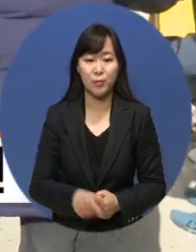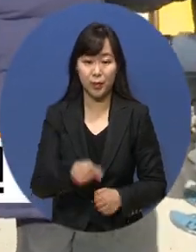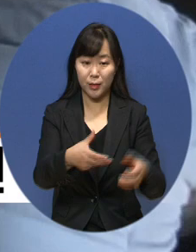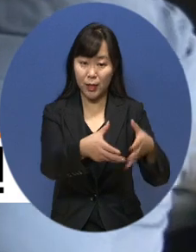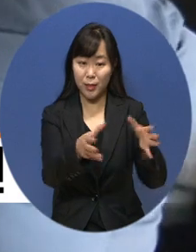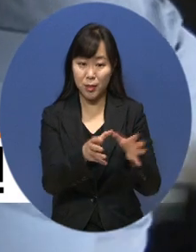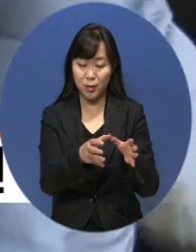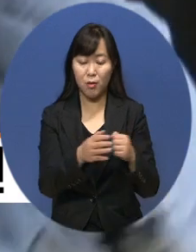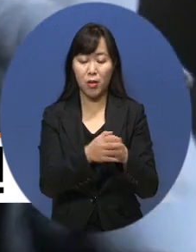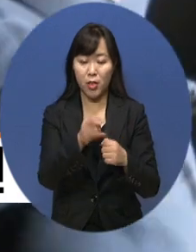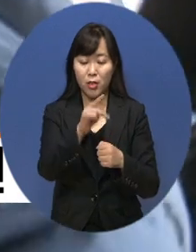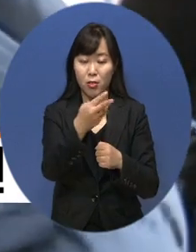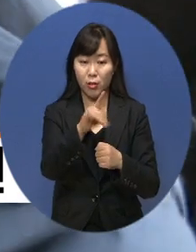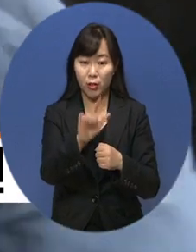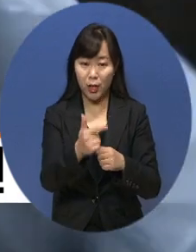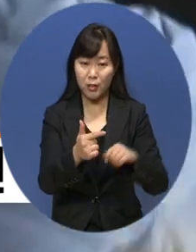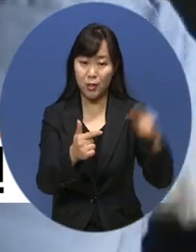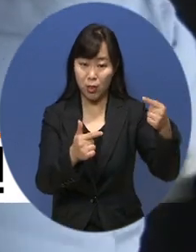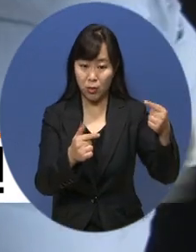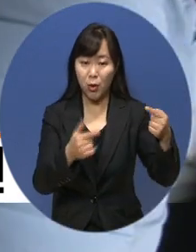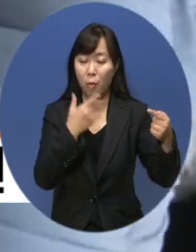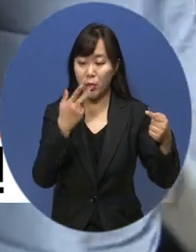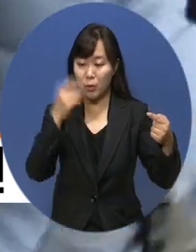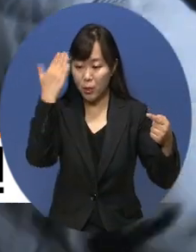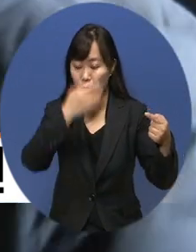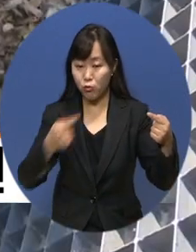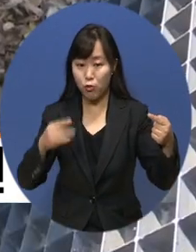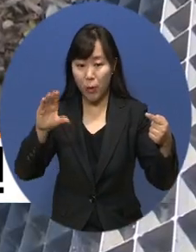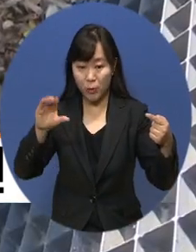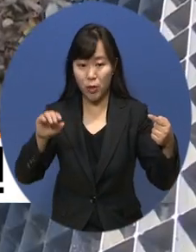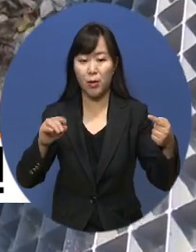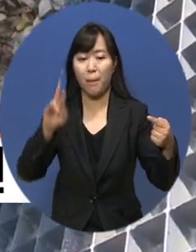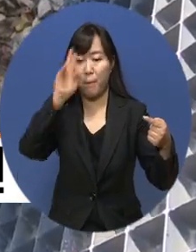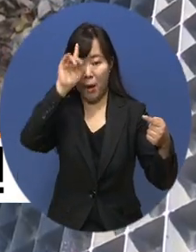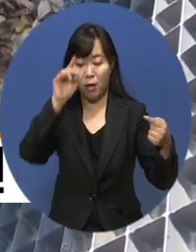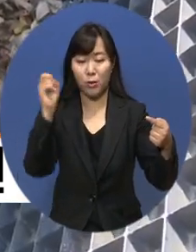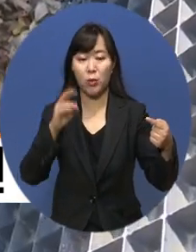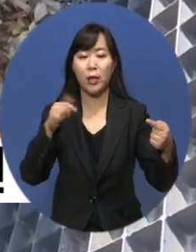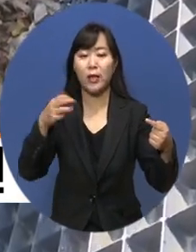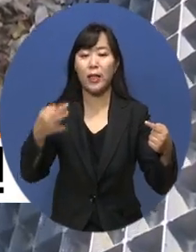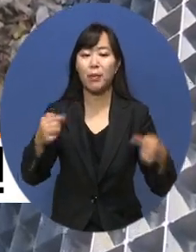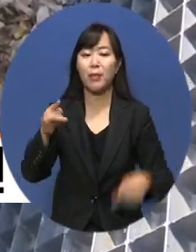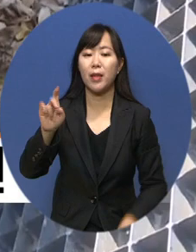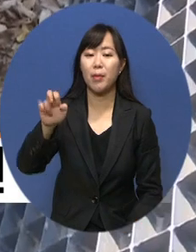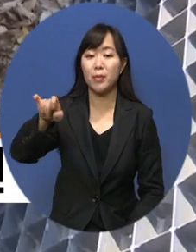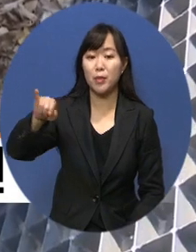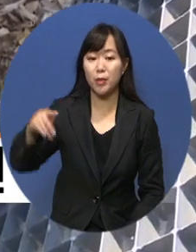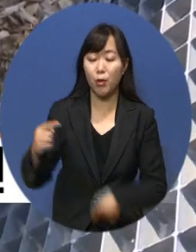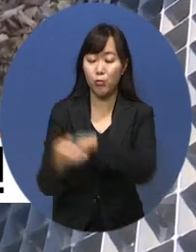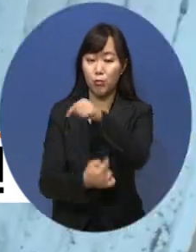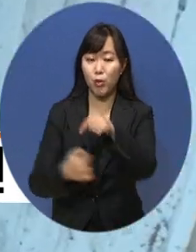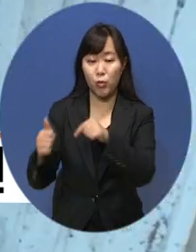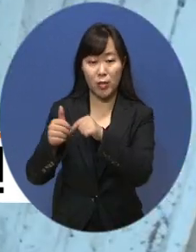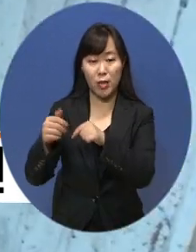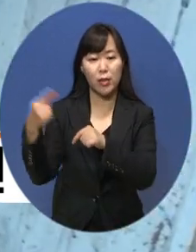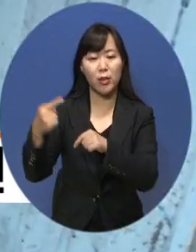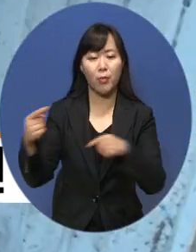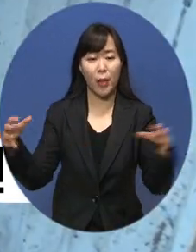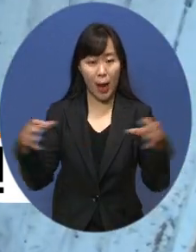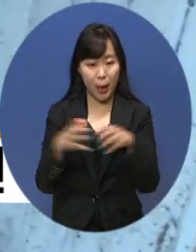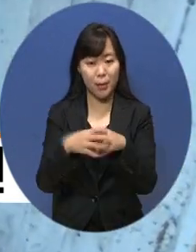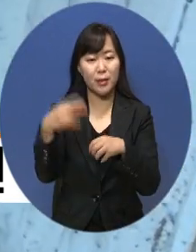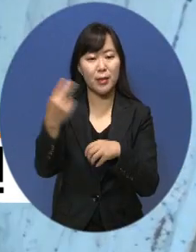한사랑회에서 연탄 천장과 복지TV 청주방송 박기범 대표와 김남철 운영위원장이 천장을 후원해